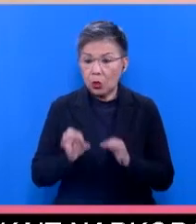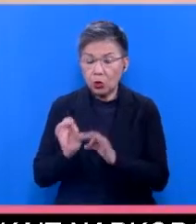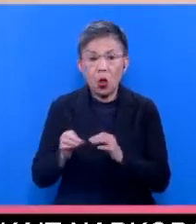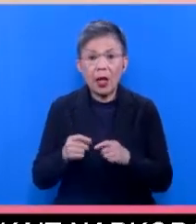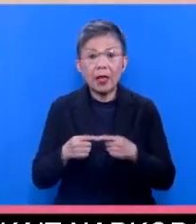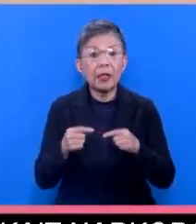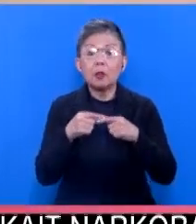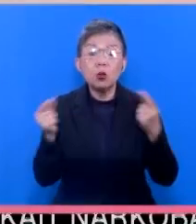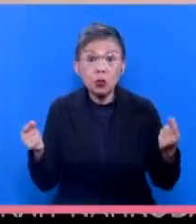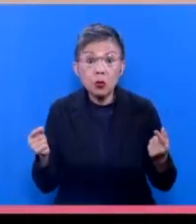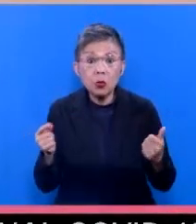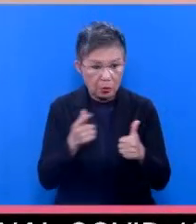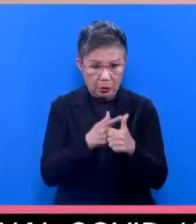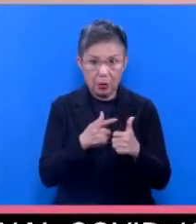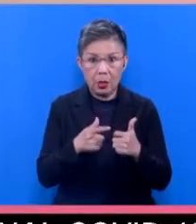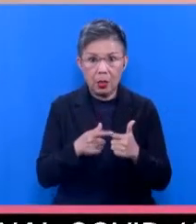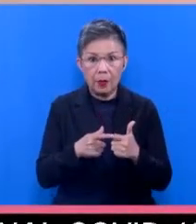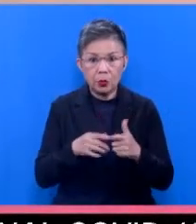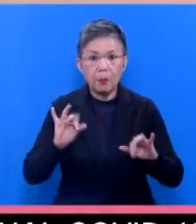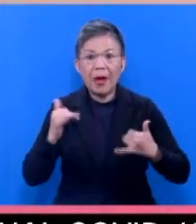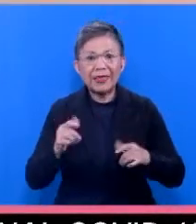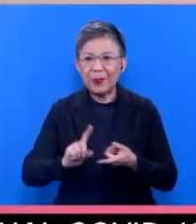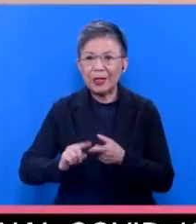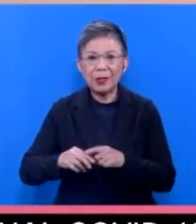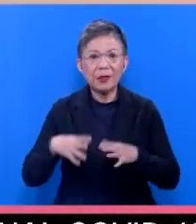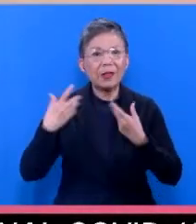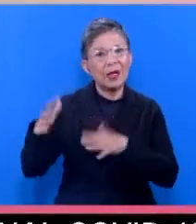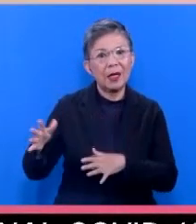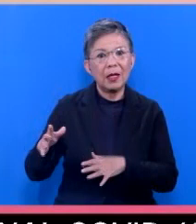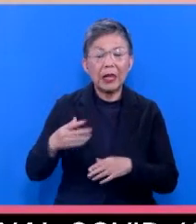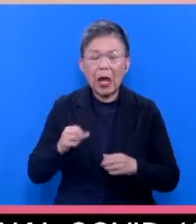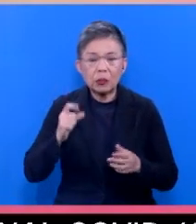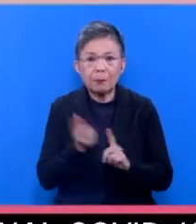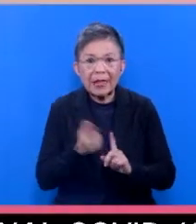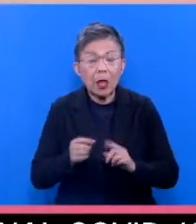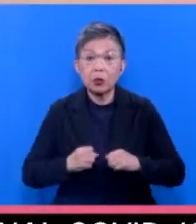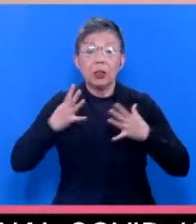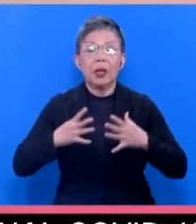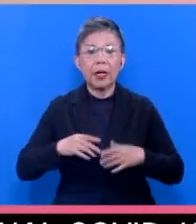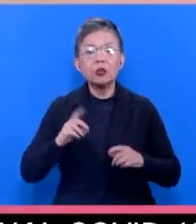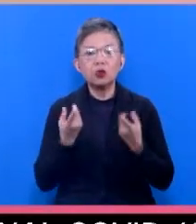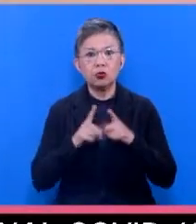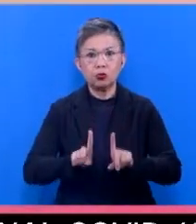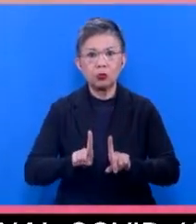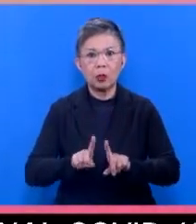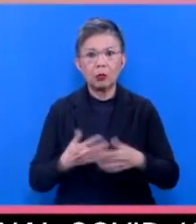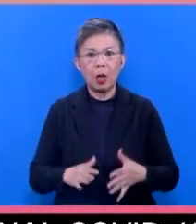pendidikannya, kemudian juga hak bermainnya akan terabaikan karena situasi perkawinan yang